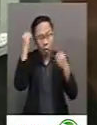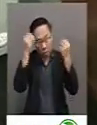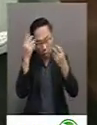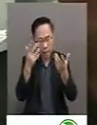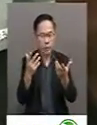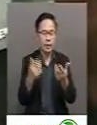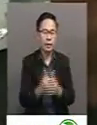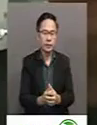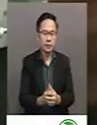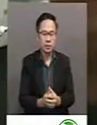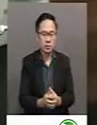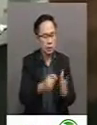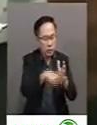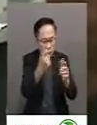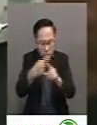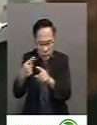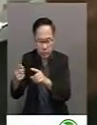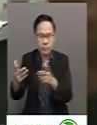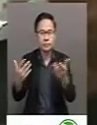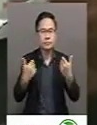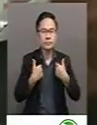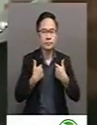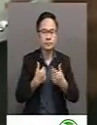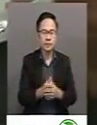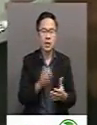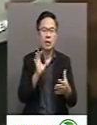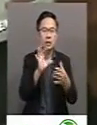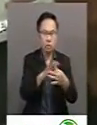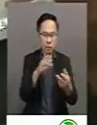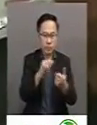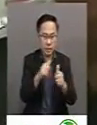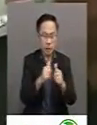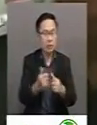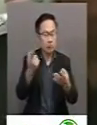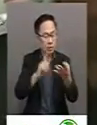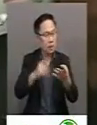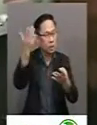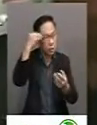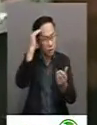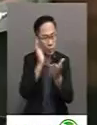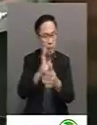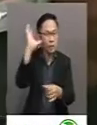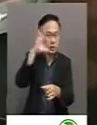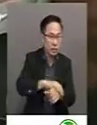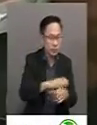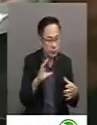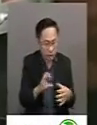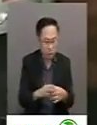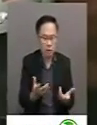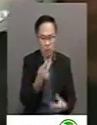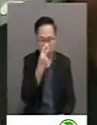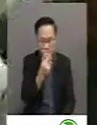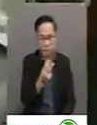หรือเปล่า มันก็มีมูลเหตุหลายอย่างหรืออาจจะเกี่ยวข้องกับการที่เจ้าหน้าที่ไปจับนู่นจับนี่จับนั่นอะไร